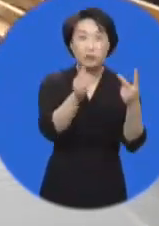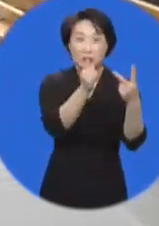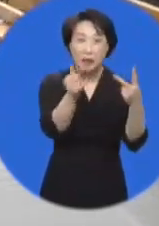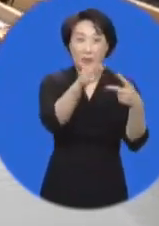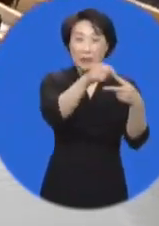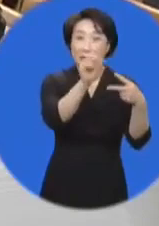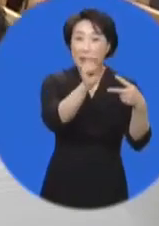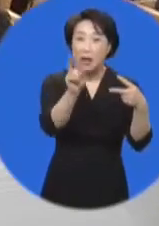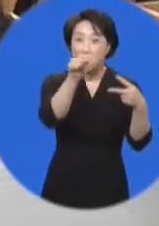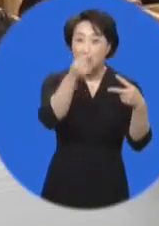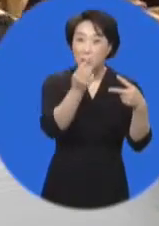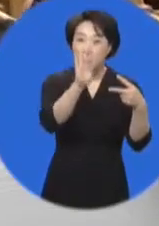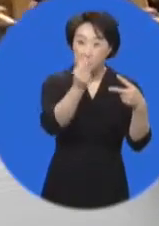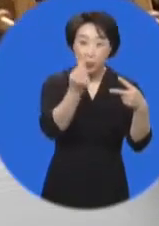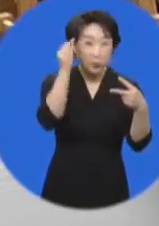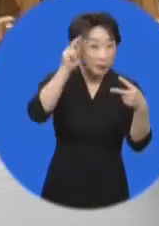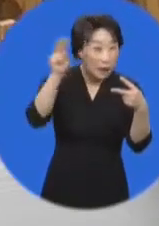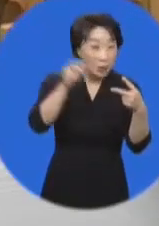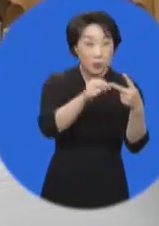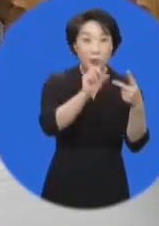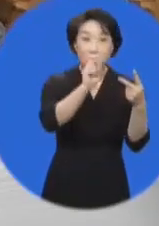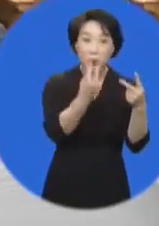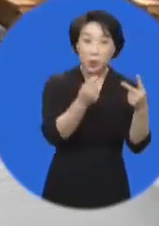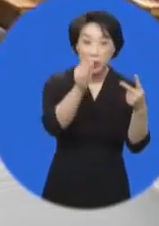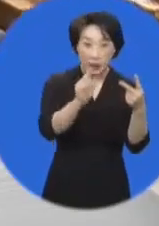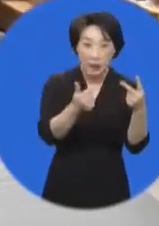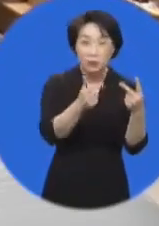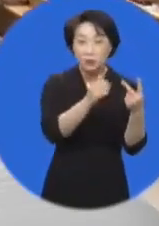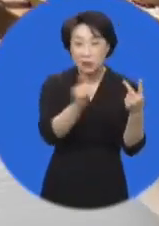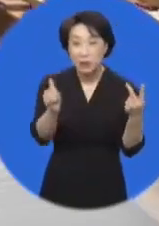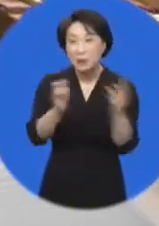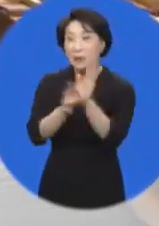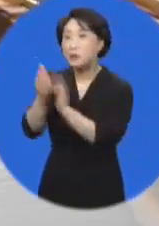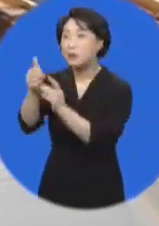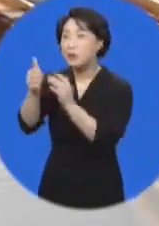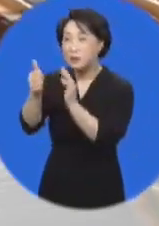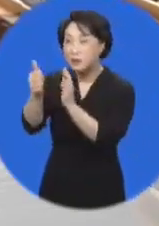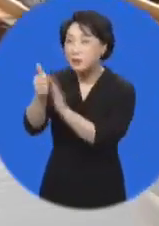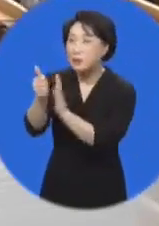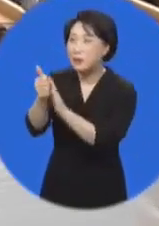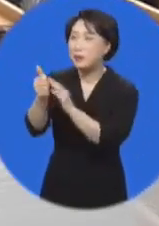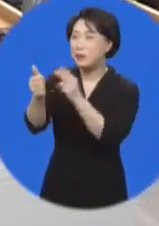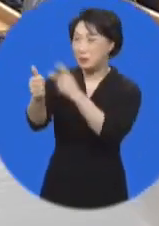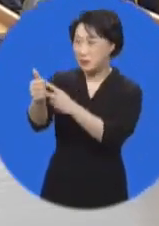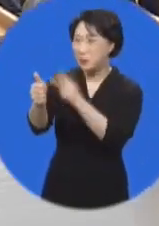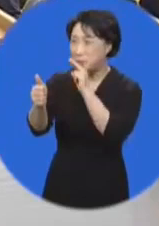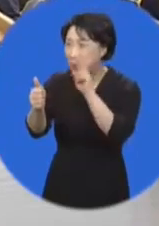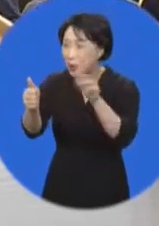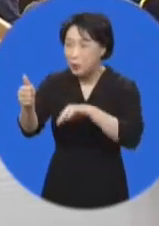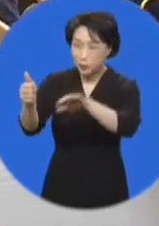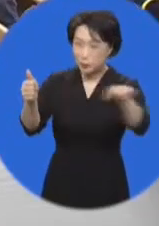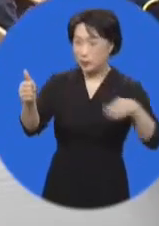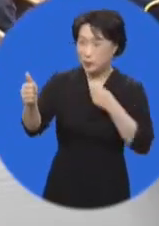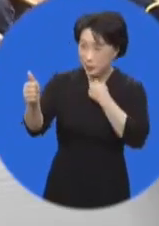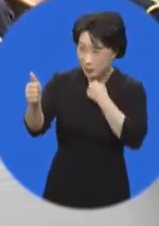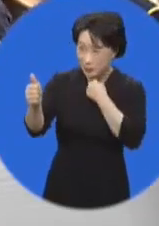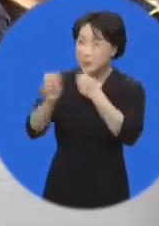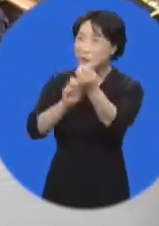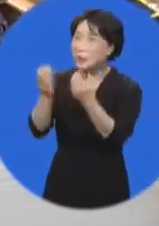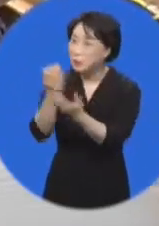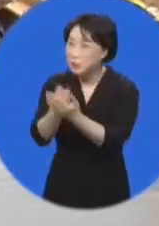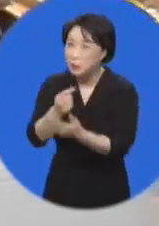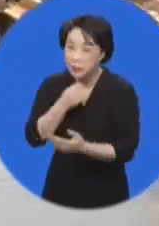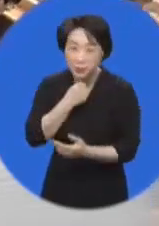하요하니 주께 나와 여짜오되 선생님이여 무엇이든지 우리의 구하는 바를 우리에게 하여 주시기를